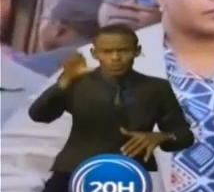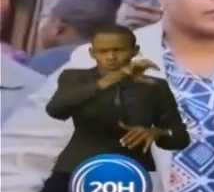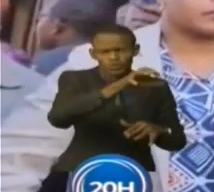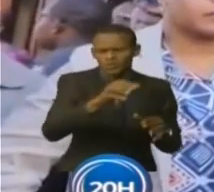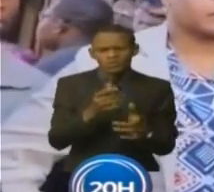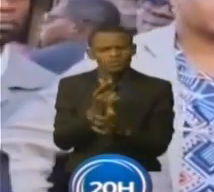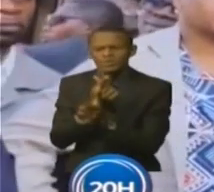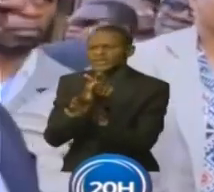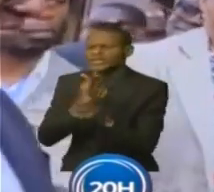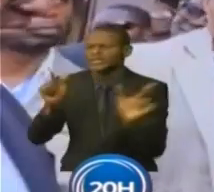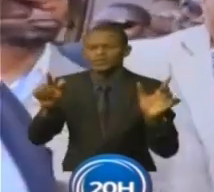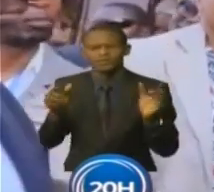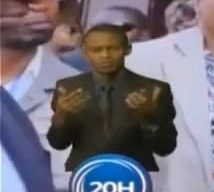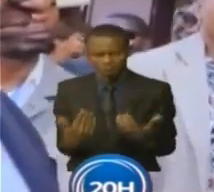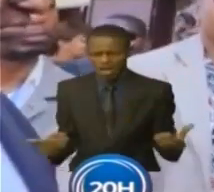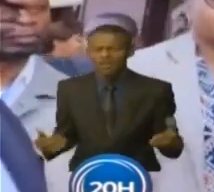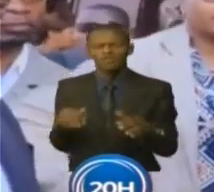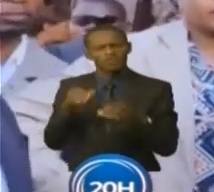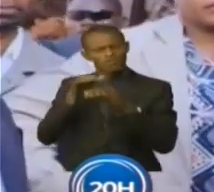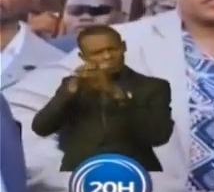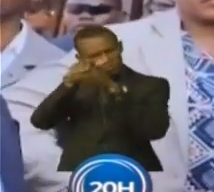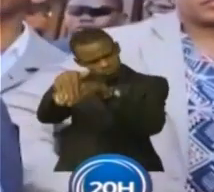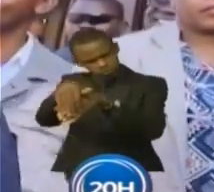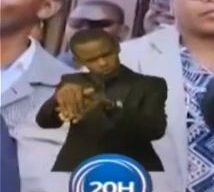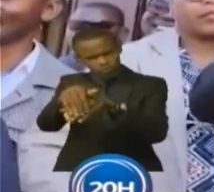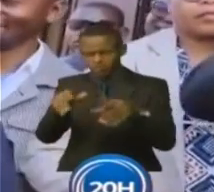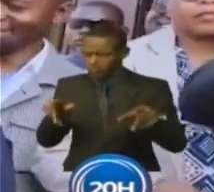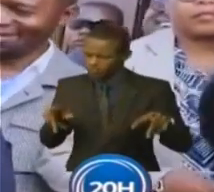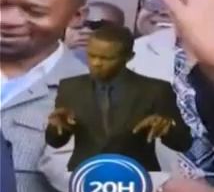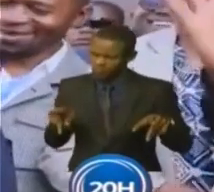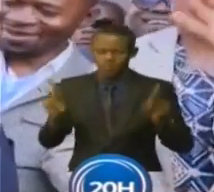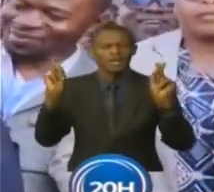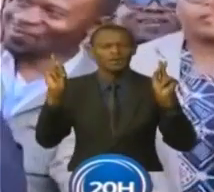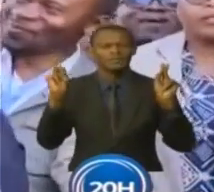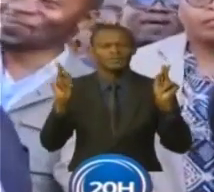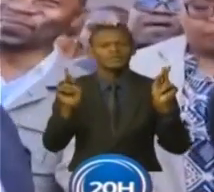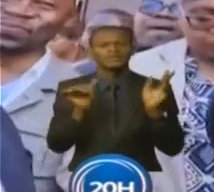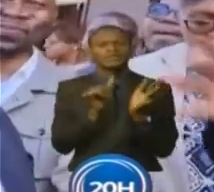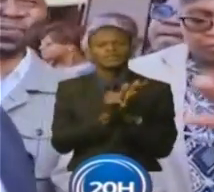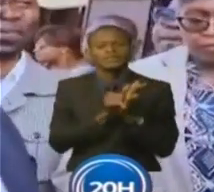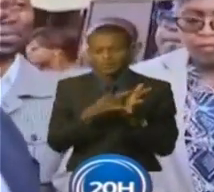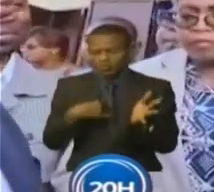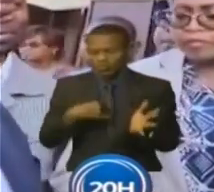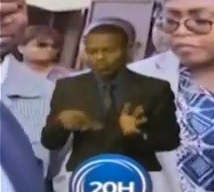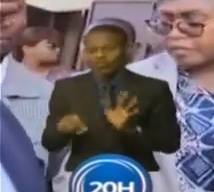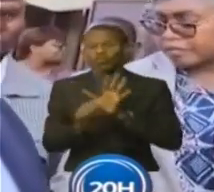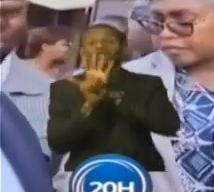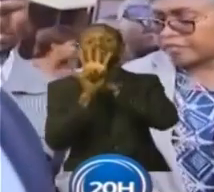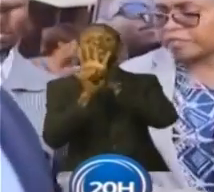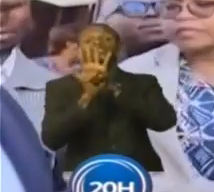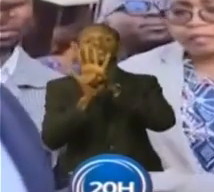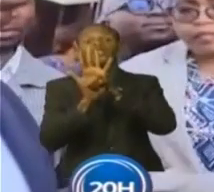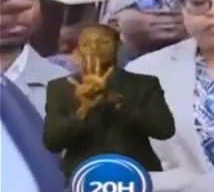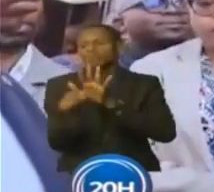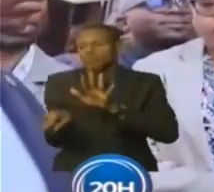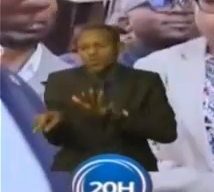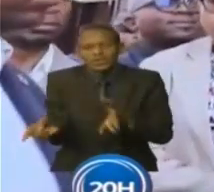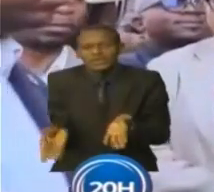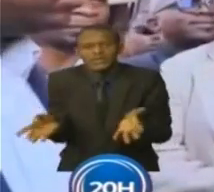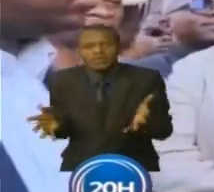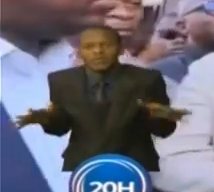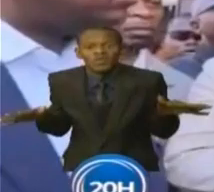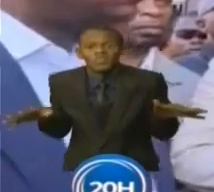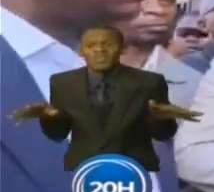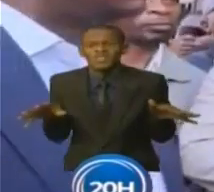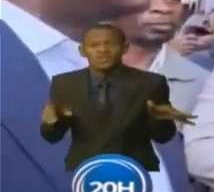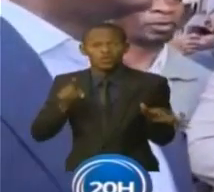tout. Ça c'était une cérémonie où il disait que toutes les écoles terminaient peuvent être occupées par des enfants, des écoliers, parce